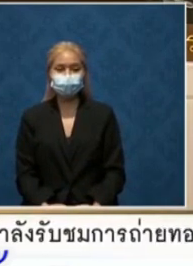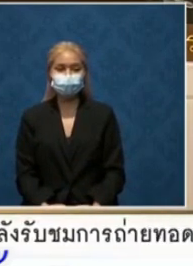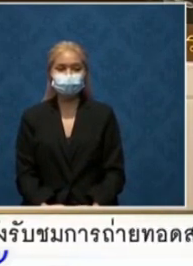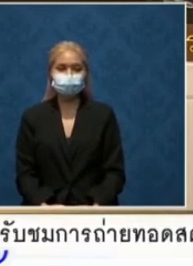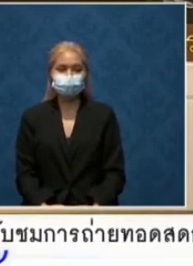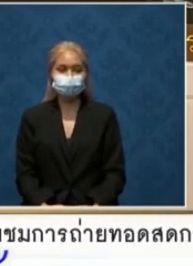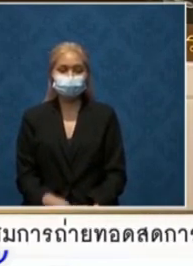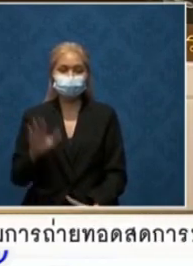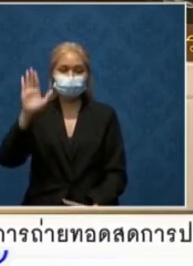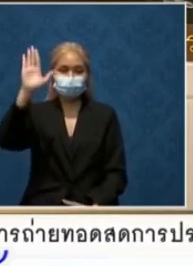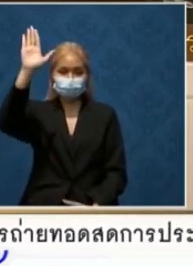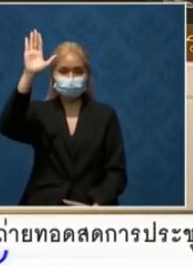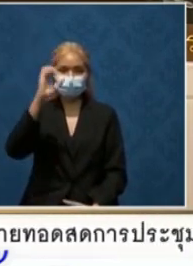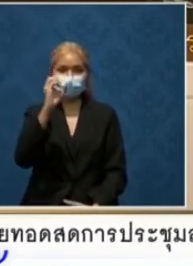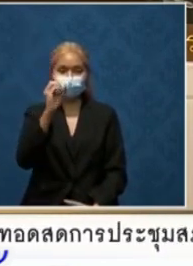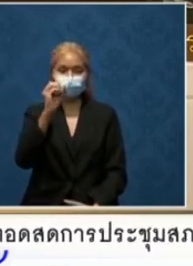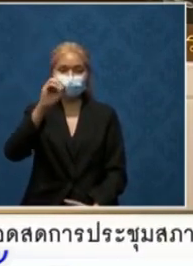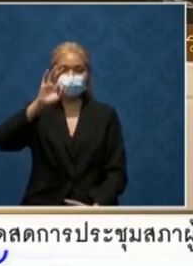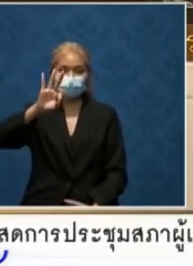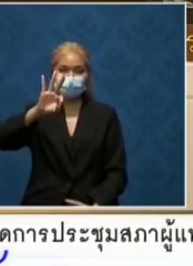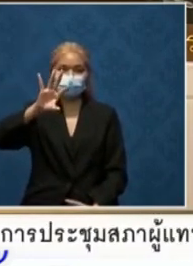ท่านประธานครับ098เห็นด้วยครับ